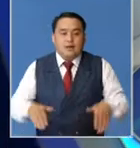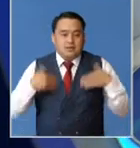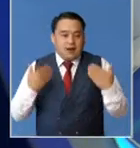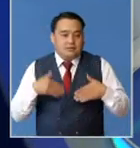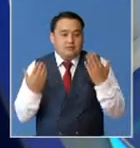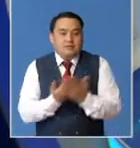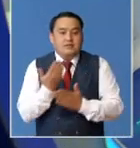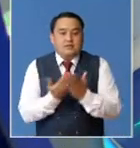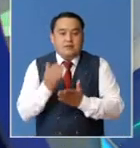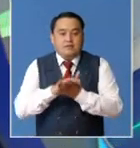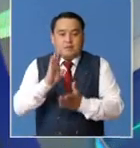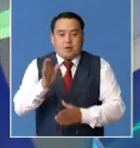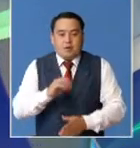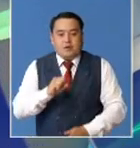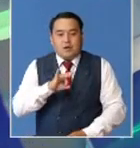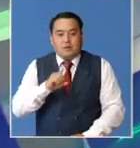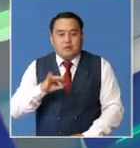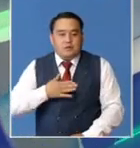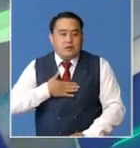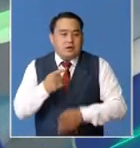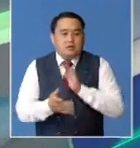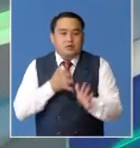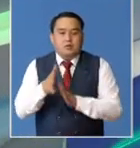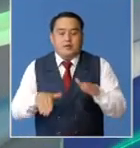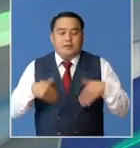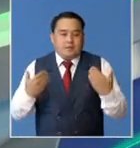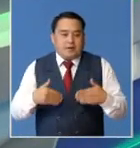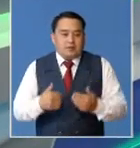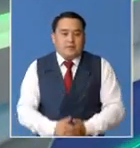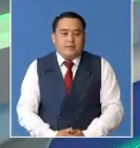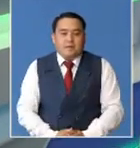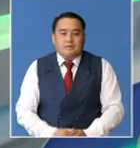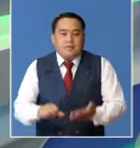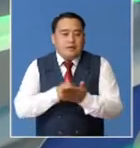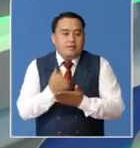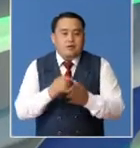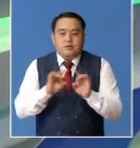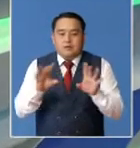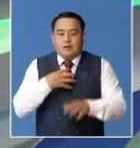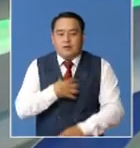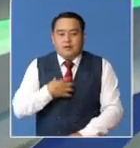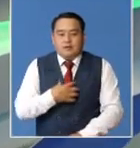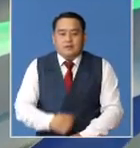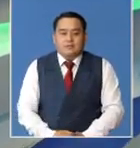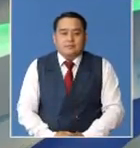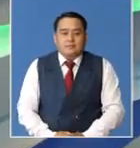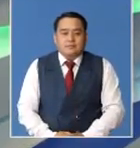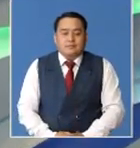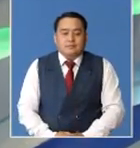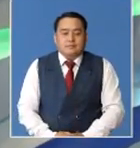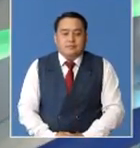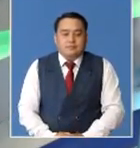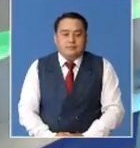Добрый вечер на телеканале ЖТСУ. Время новостей. С вами Азат Жумаханов и сурдоперевод Марата Жумабекова. В начале выпуска коротко о самом